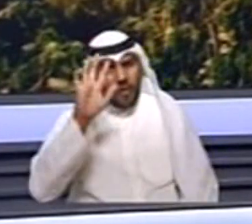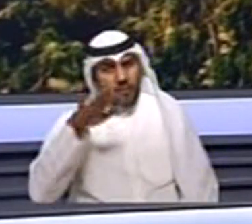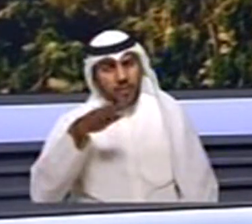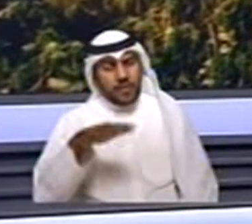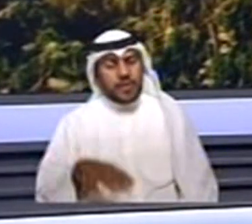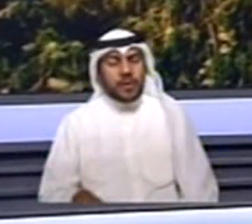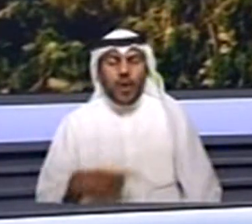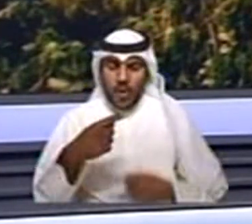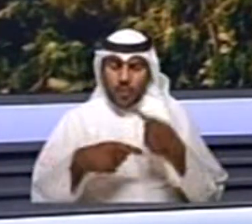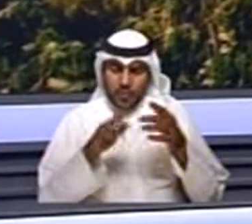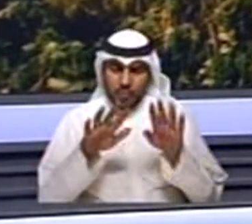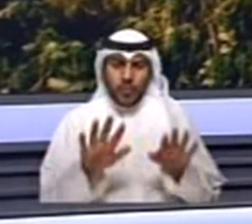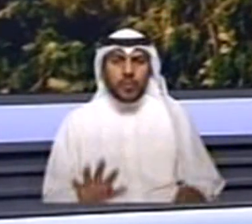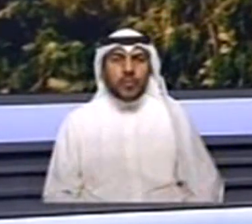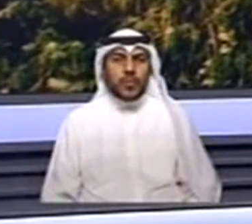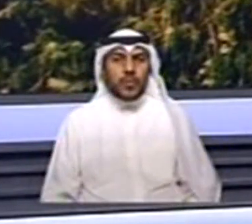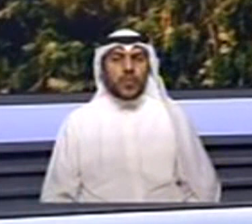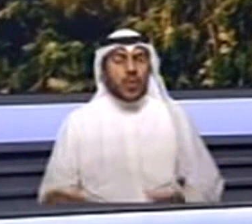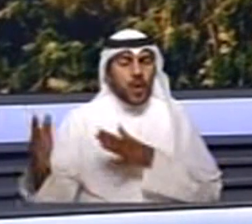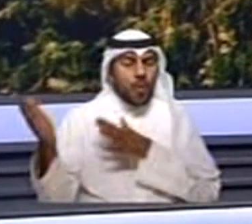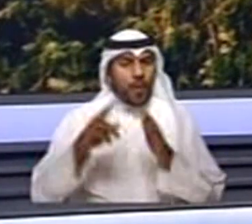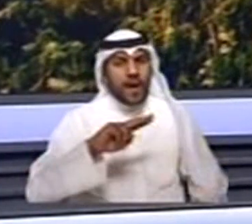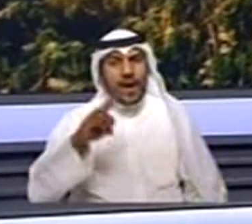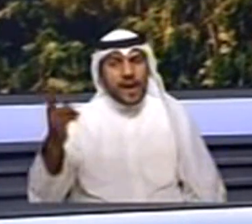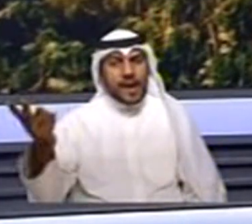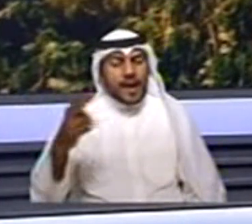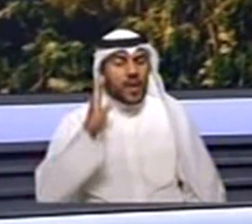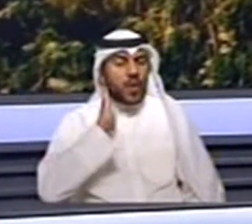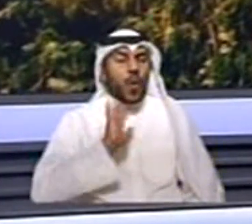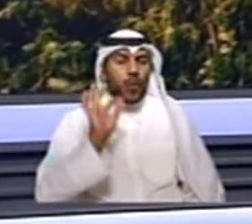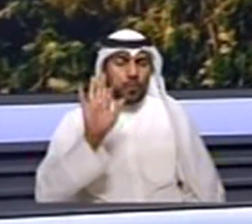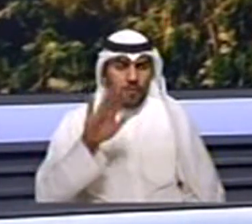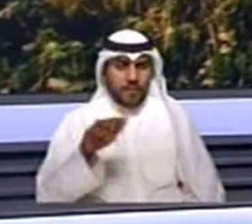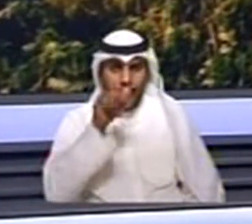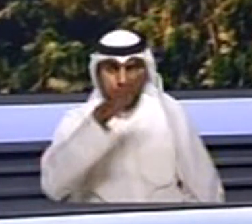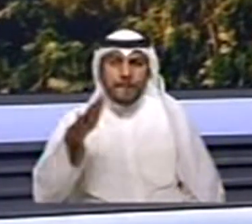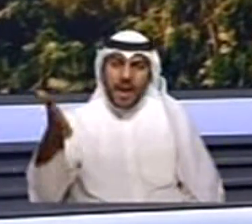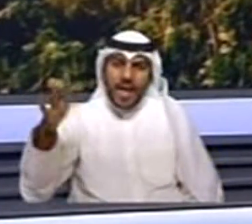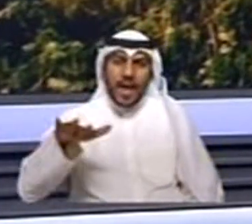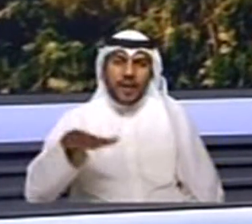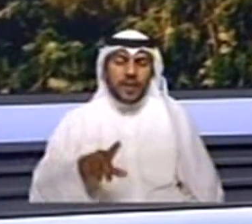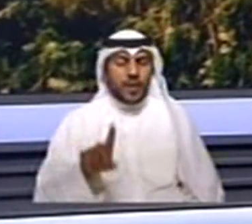شمالية غربية إلى متقلبة الاتجاه بين الحين والآخر، إحساس بالرطوبة راح يكون ملحوظ أكثر على المناطق